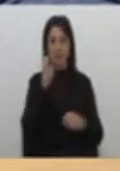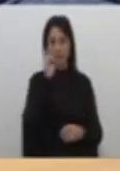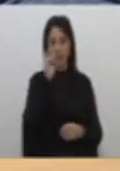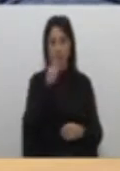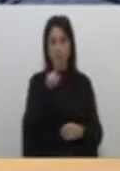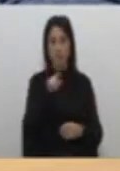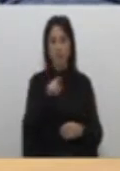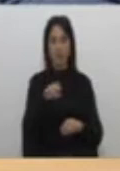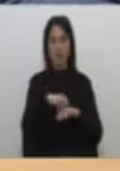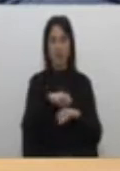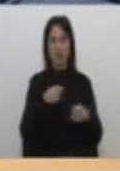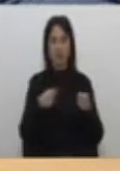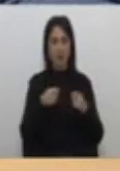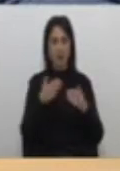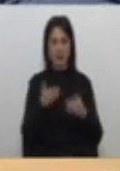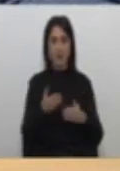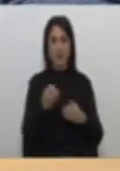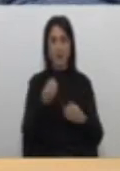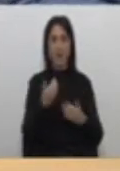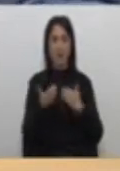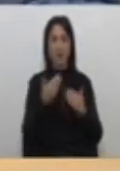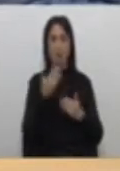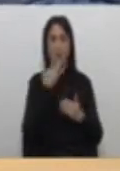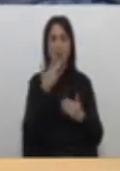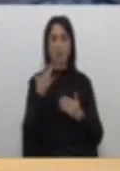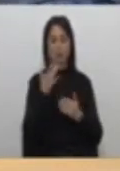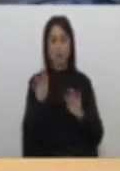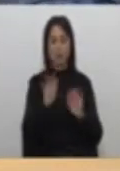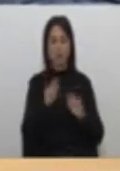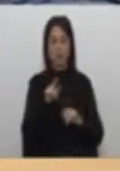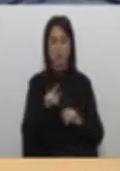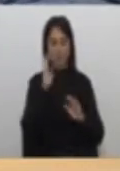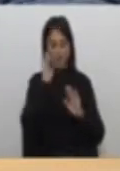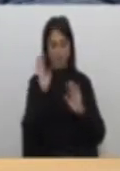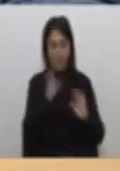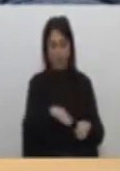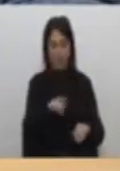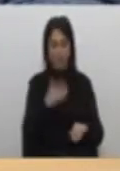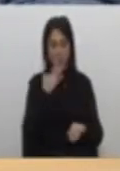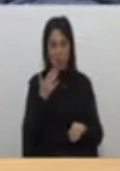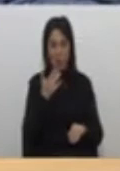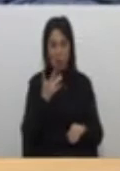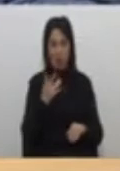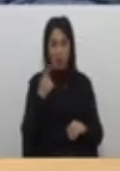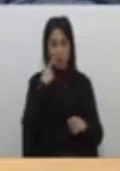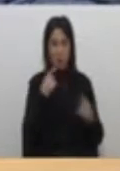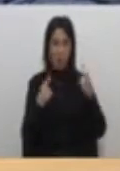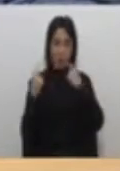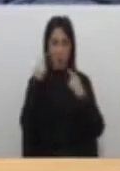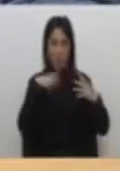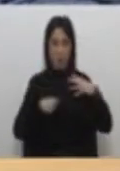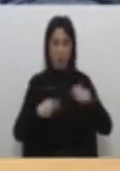მართულ პარტიას, კიდევ ერთხელ მიმართავ ნაციონალურ მოძრაობას. დაანებეთ თავი პოლიტიკურ ბუტიაობას, დაანებეთ